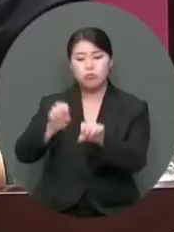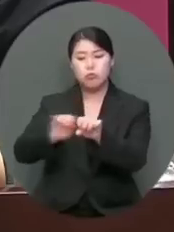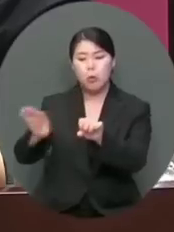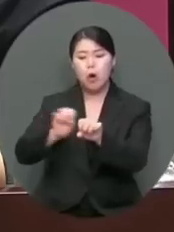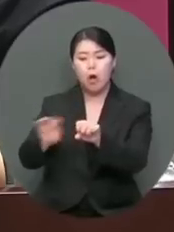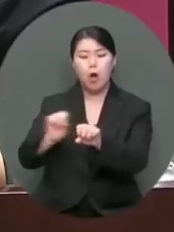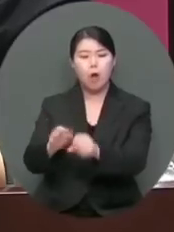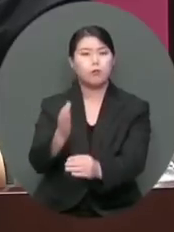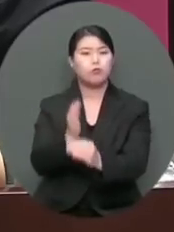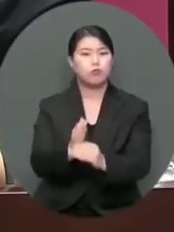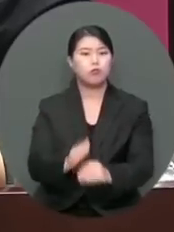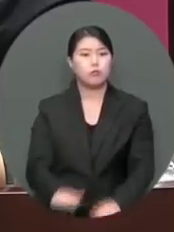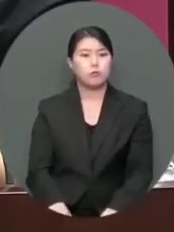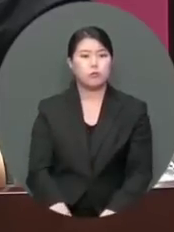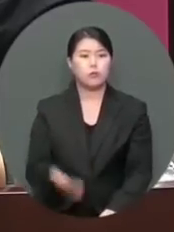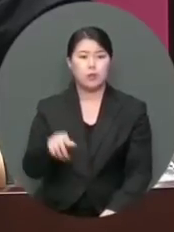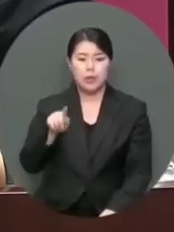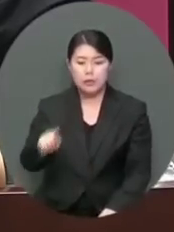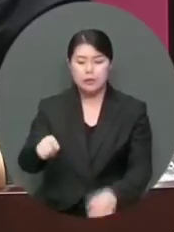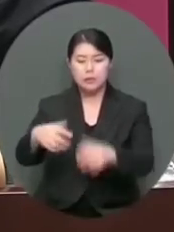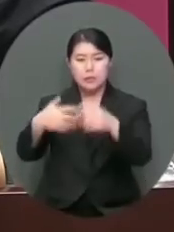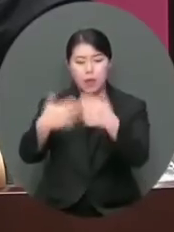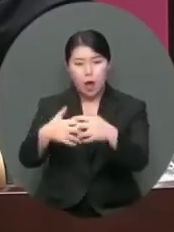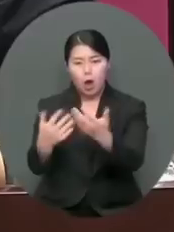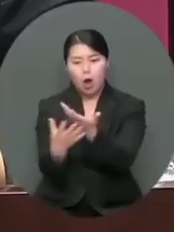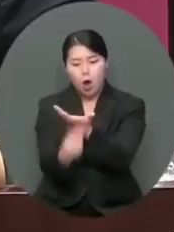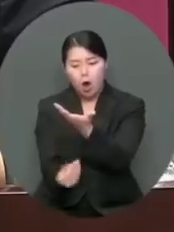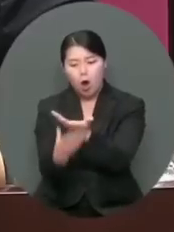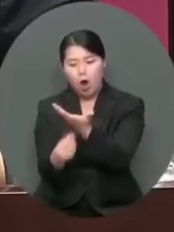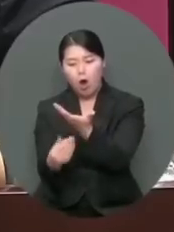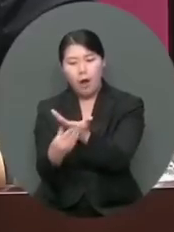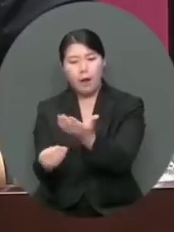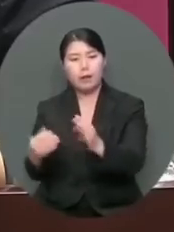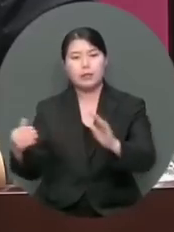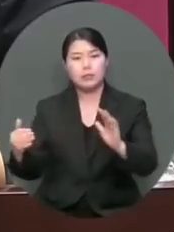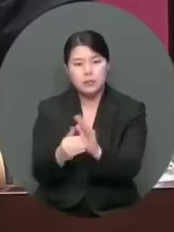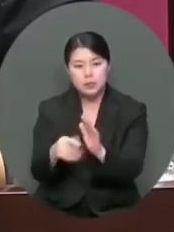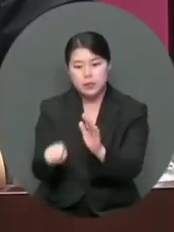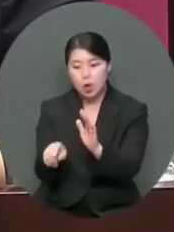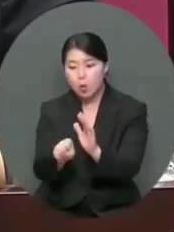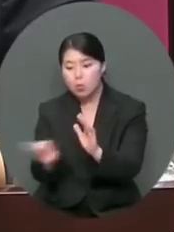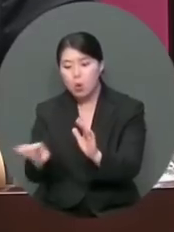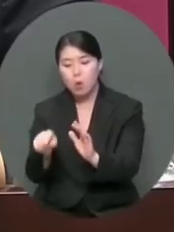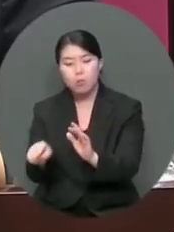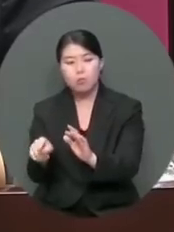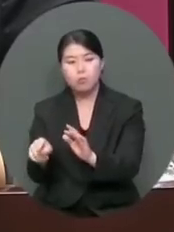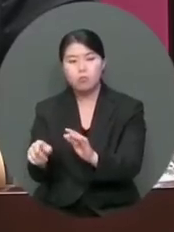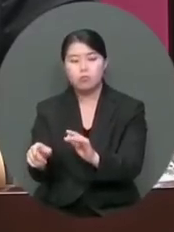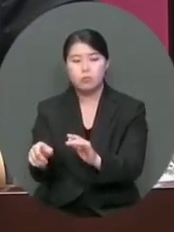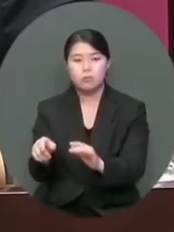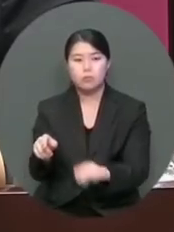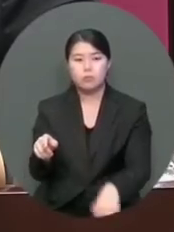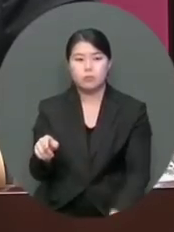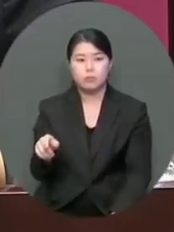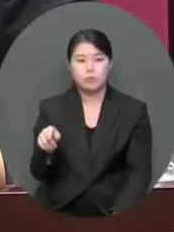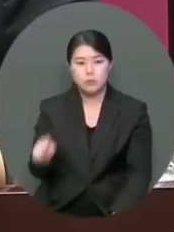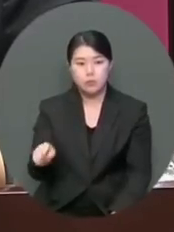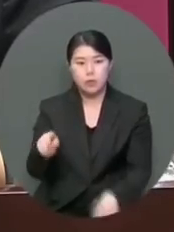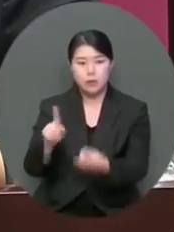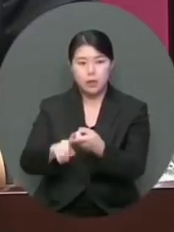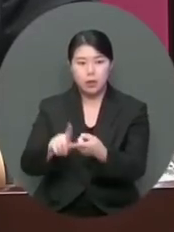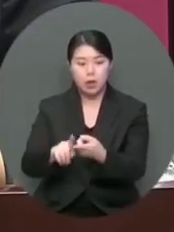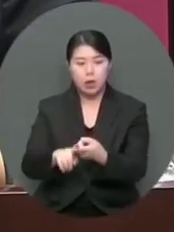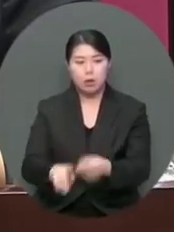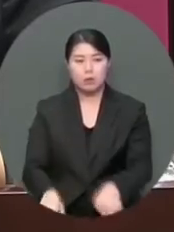있는 처리된 과학적으로 처리된 오염수 과학적으로 처리된 거의